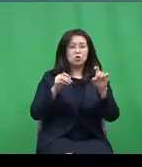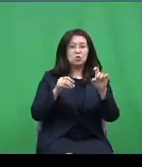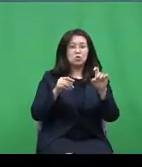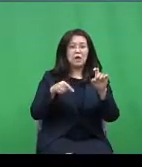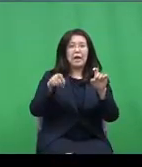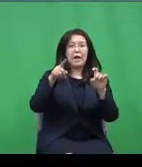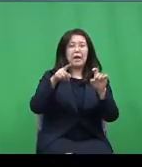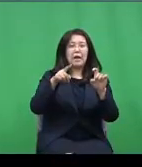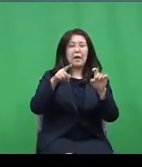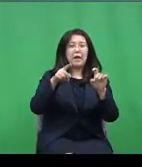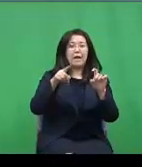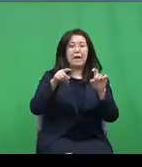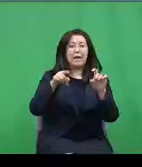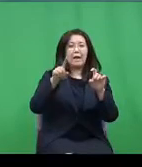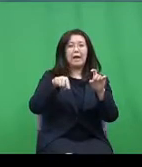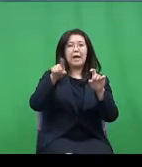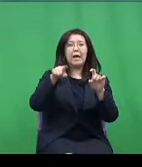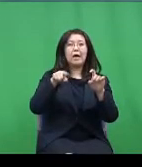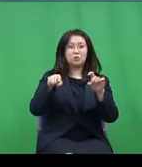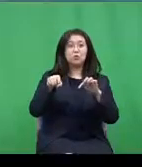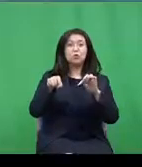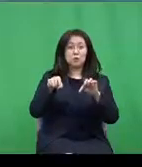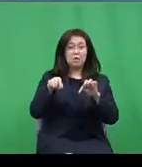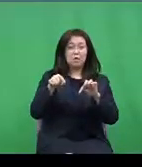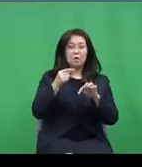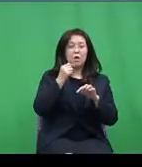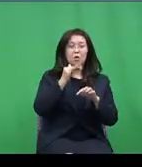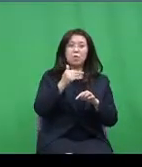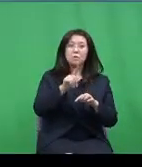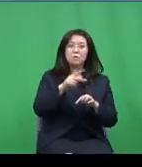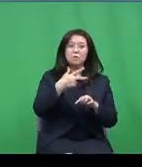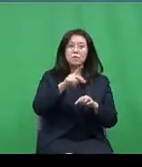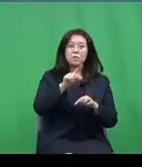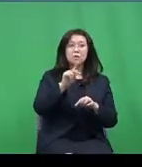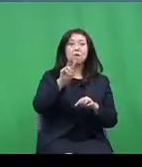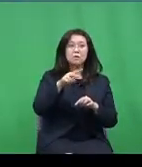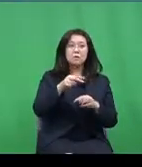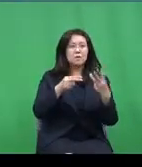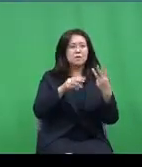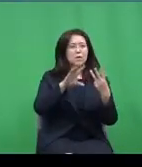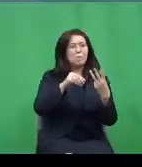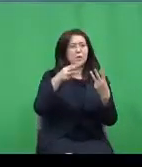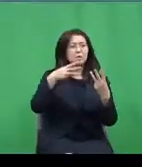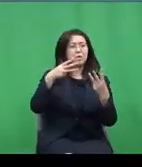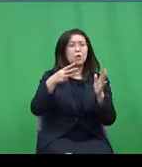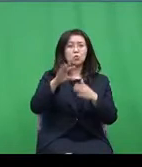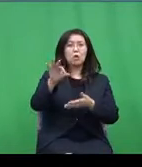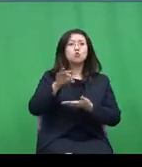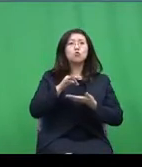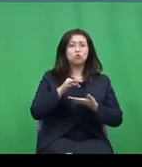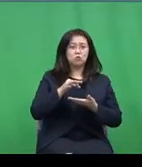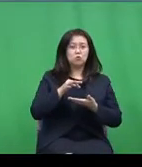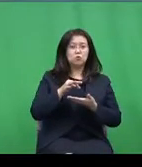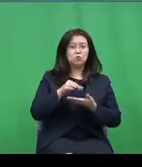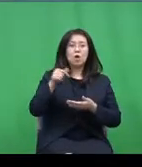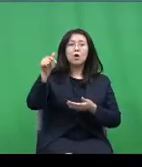で、だいたいコシヒカリですと3万3000ぐらいですかね、所得が。それから